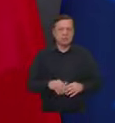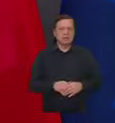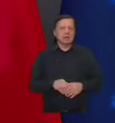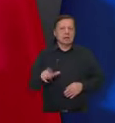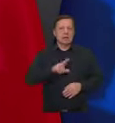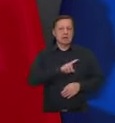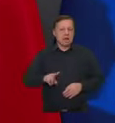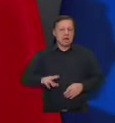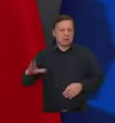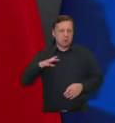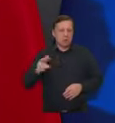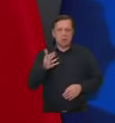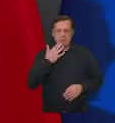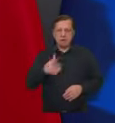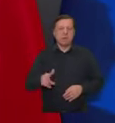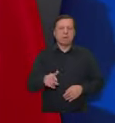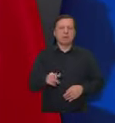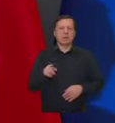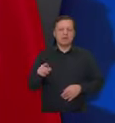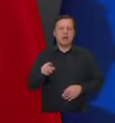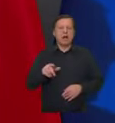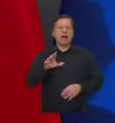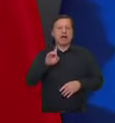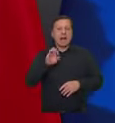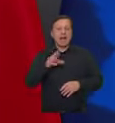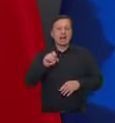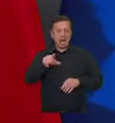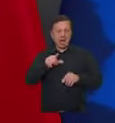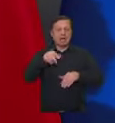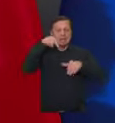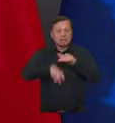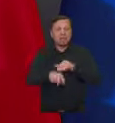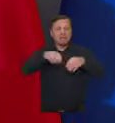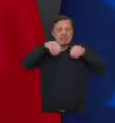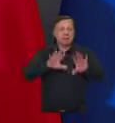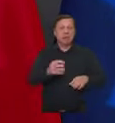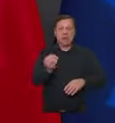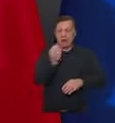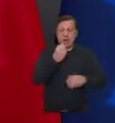pan premier wielokrotnie, zostaną otwarte również w tych galeriach handlowych te sklepy spożywcze, apteki.